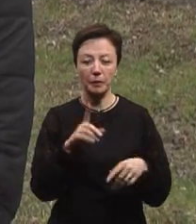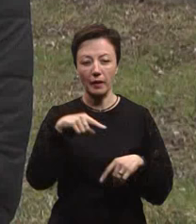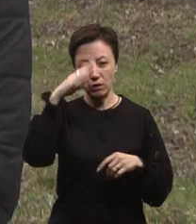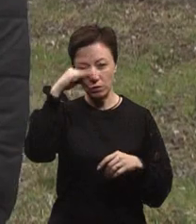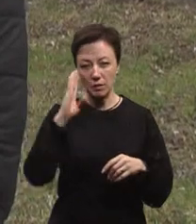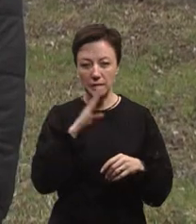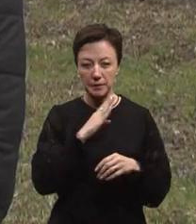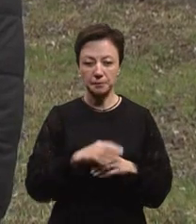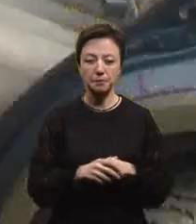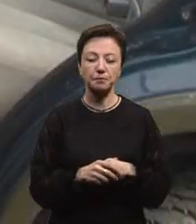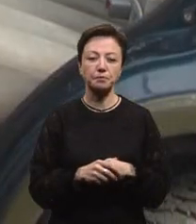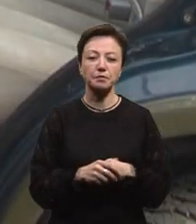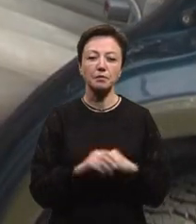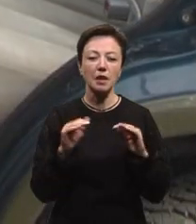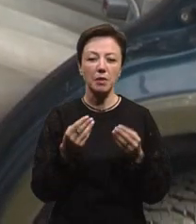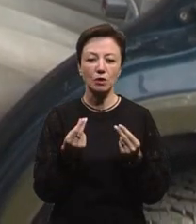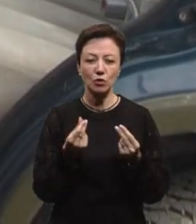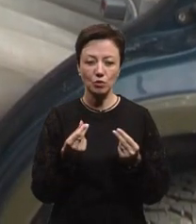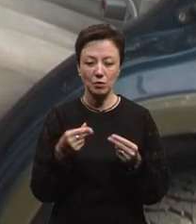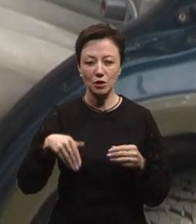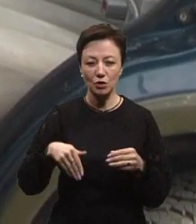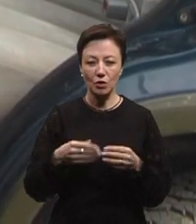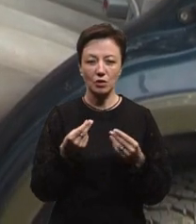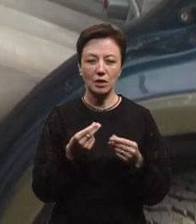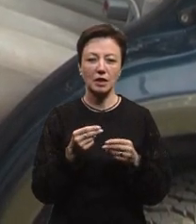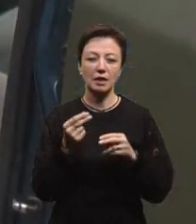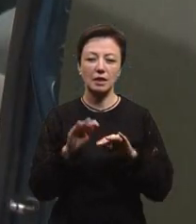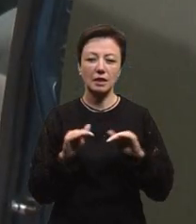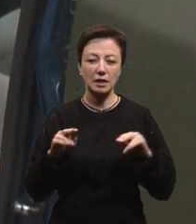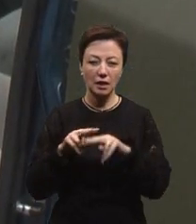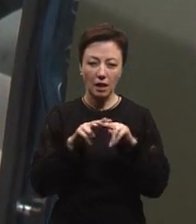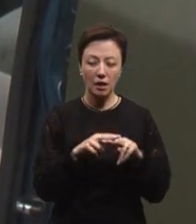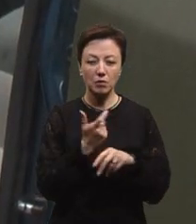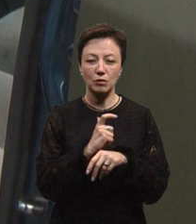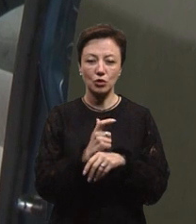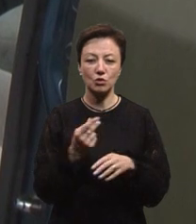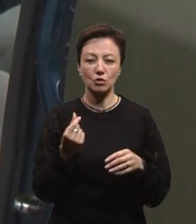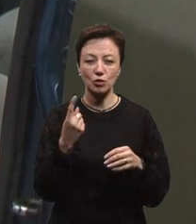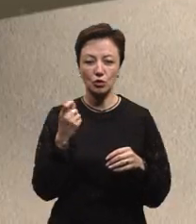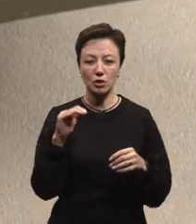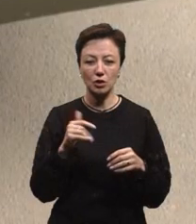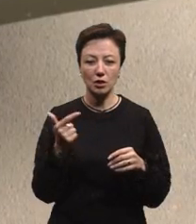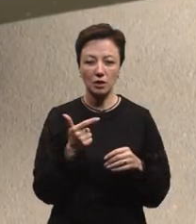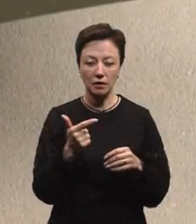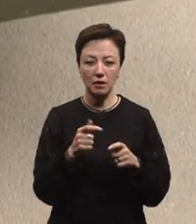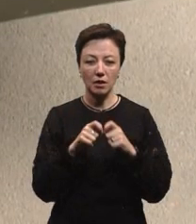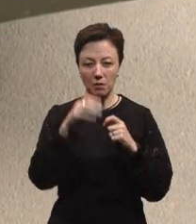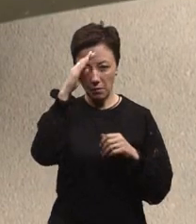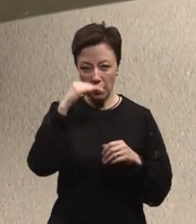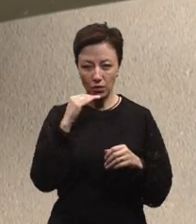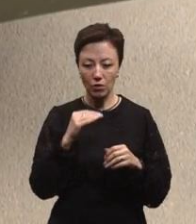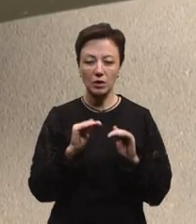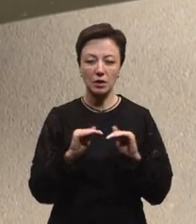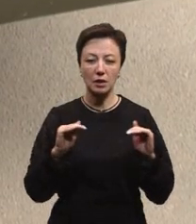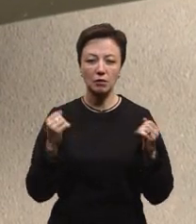батьки за її словами найменші Суми з кишенькових грошей донатили діти найбільшу суму 100 тисяч гривень пожертвував батько вихованців спортивної